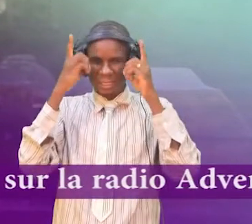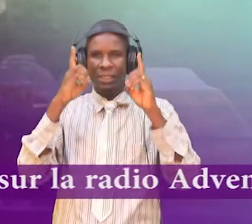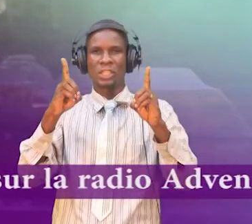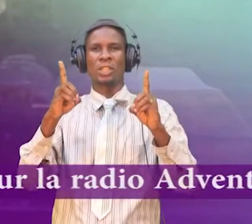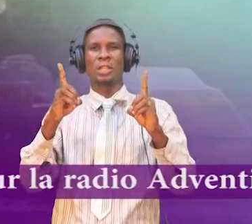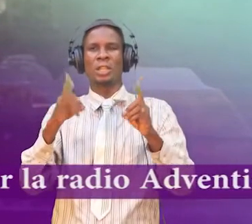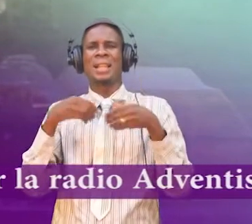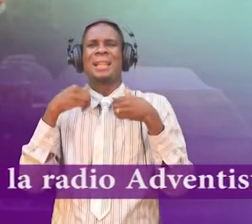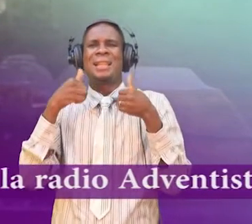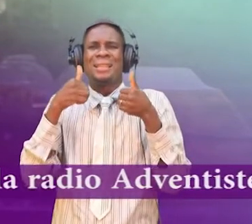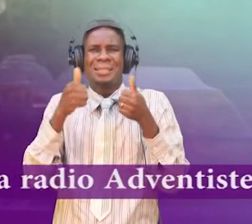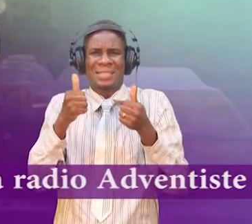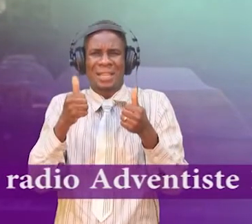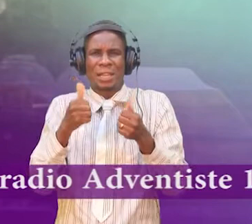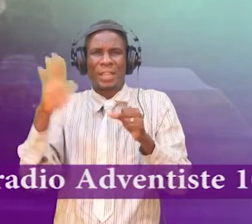nzambe.